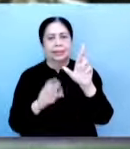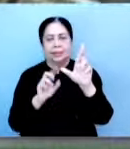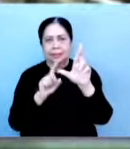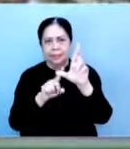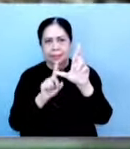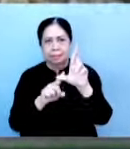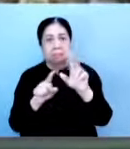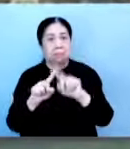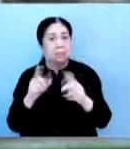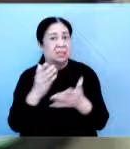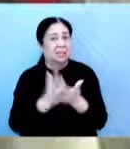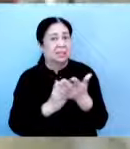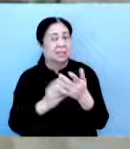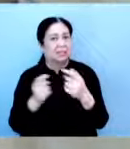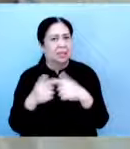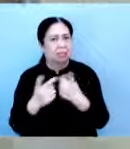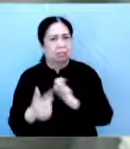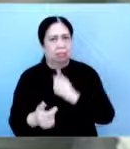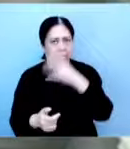minsan dahil sa